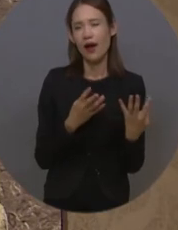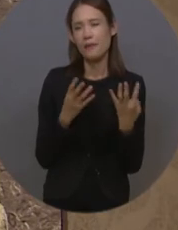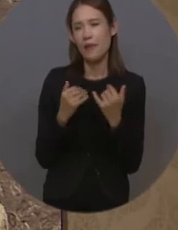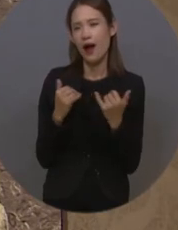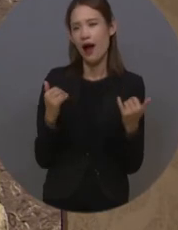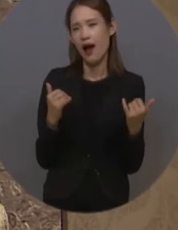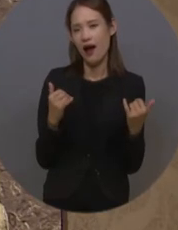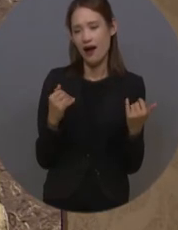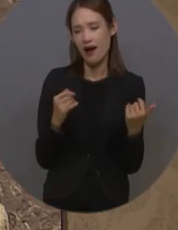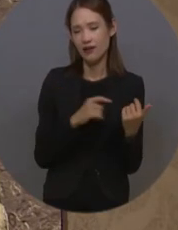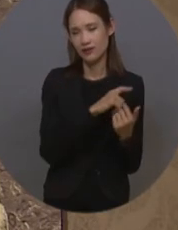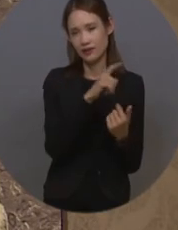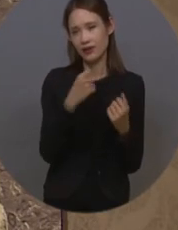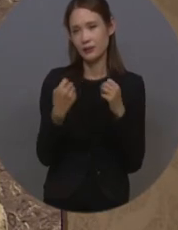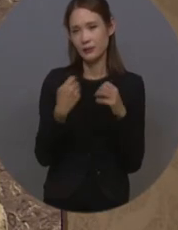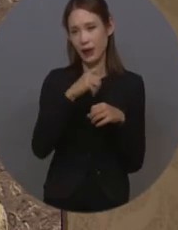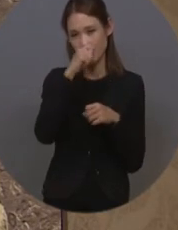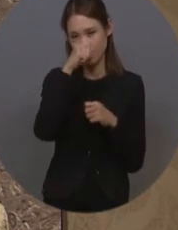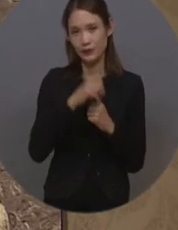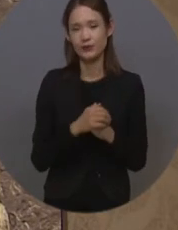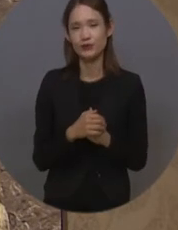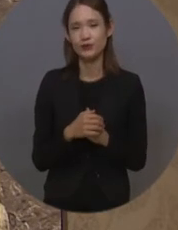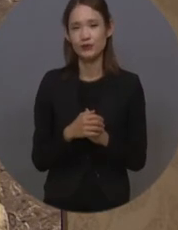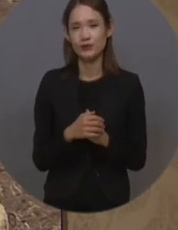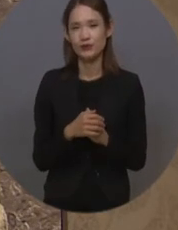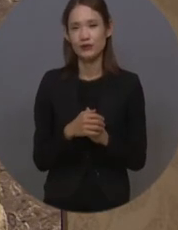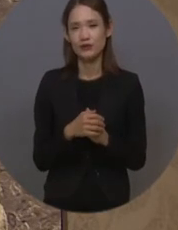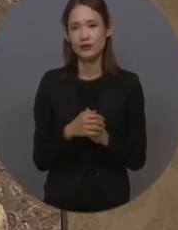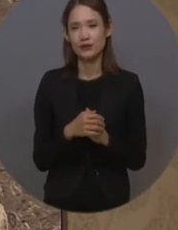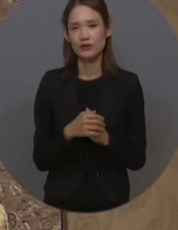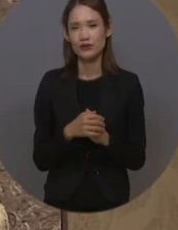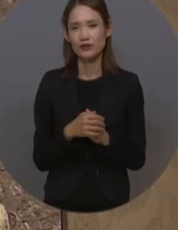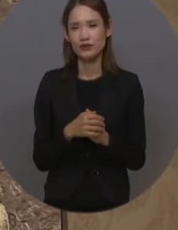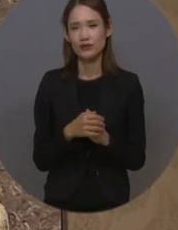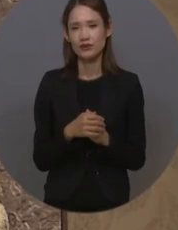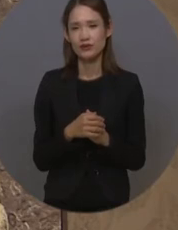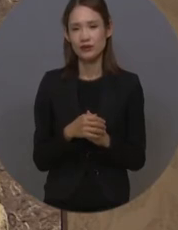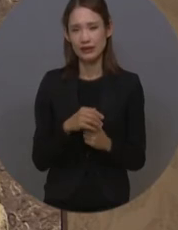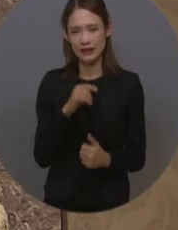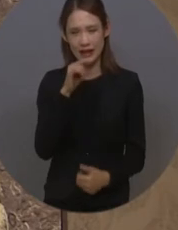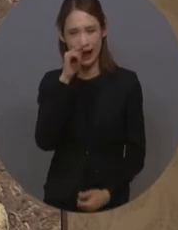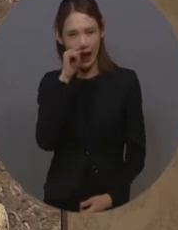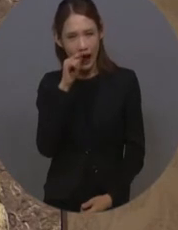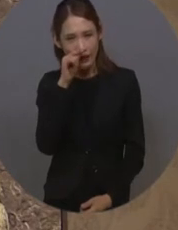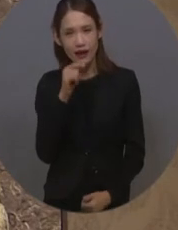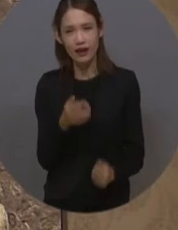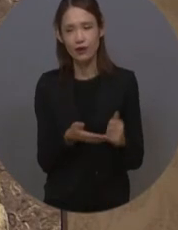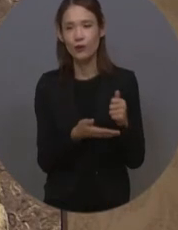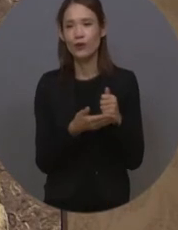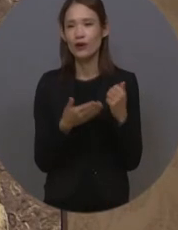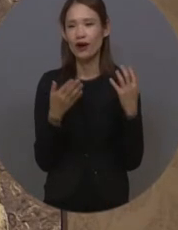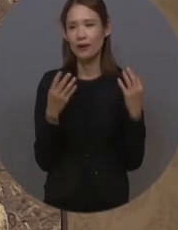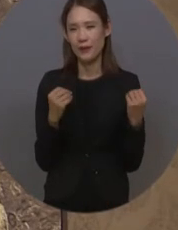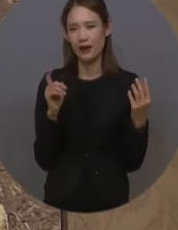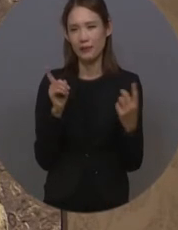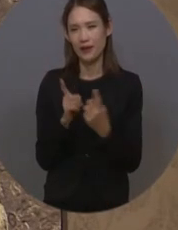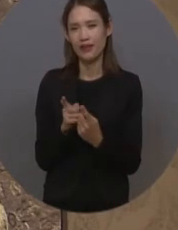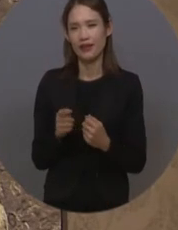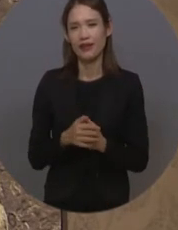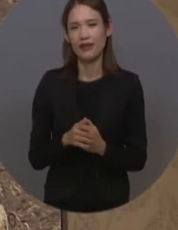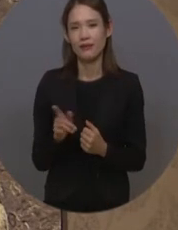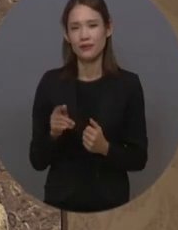분들이 되게 좋아했는데 네. 아주 그 까다로운 고객들을 많이 만나요.